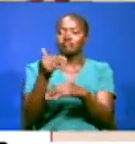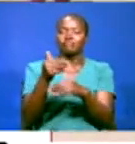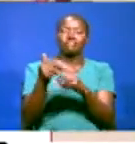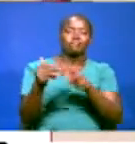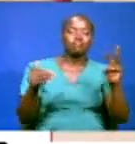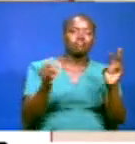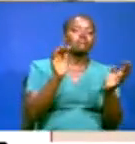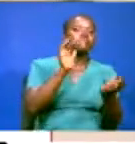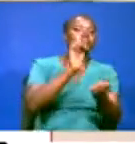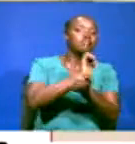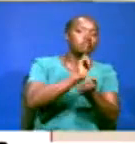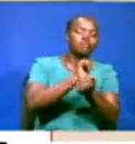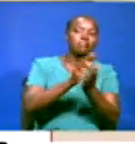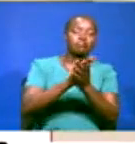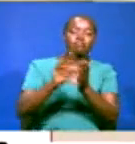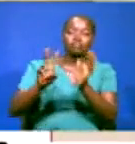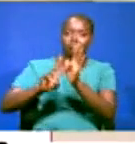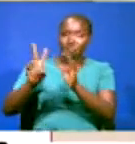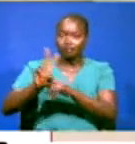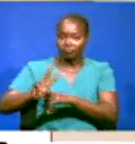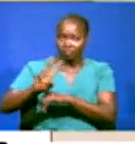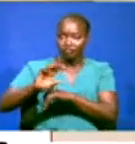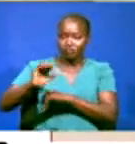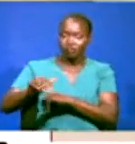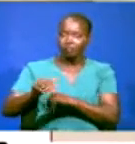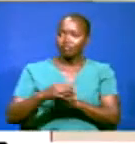Prisons na Vihiga County.